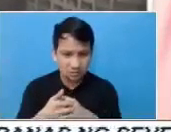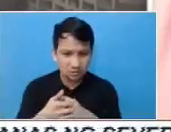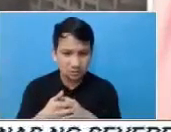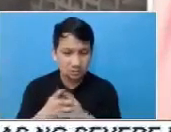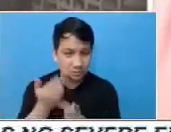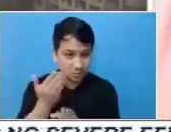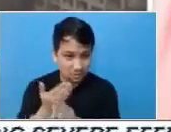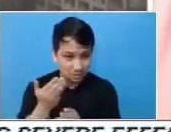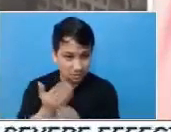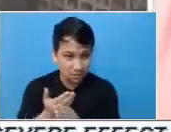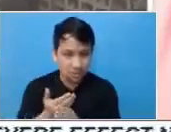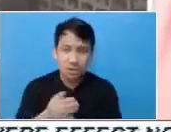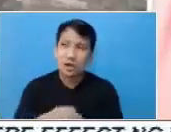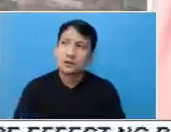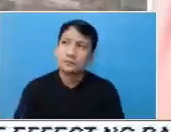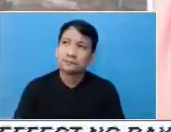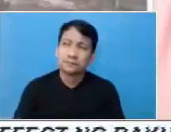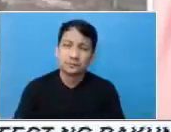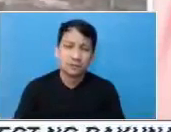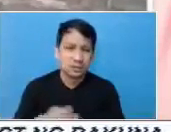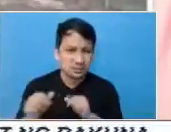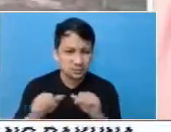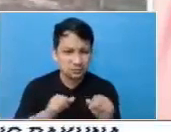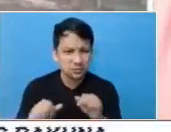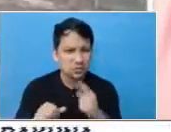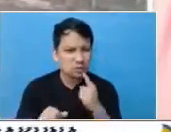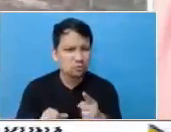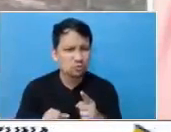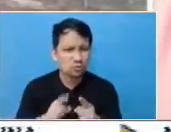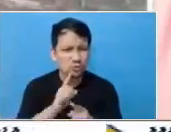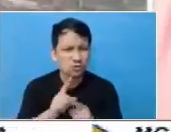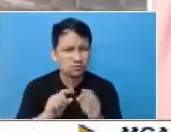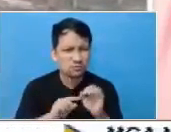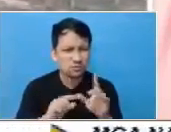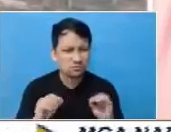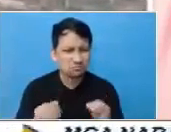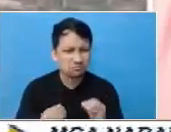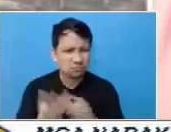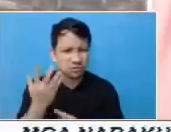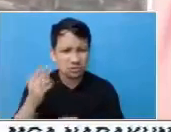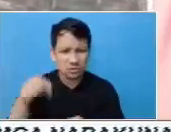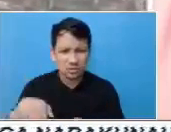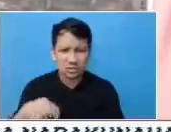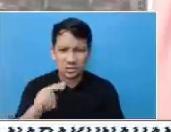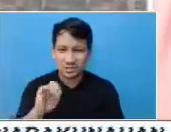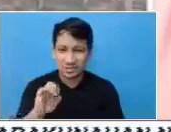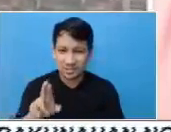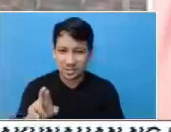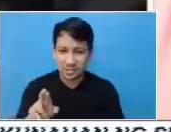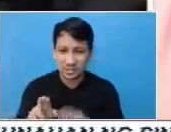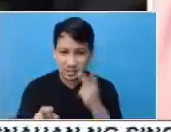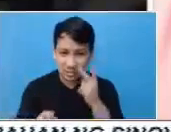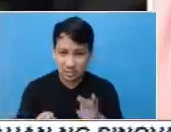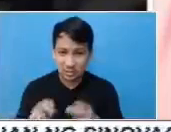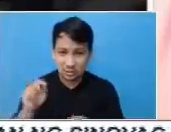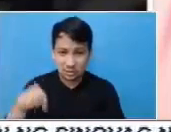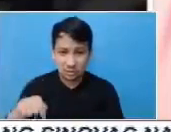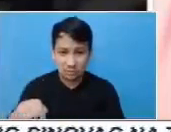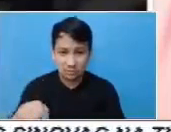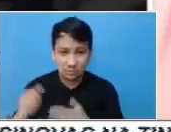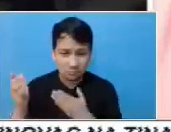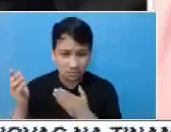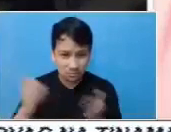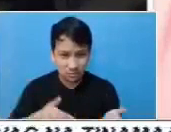kilometer. Binabara po niya ang umangat ng pollution at atrap po siya kasi mas malamig ang hangin sa baba. So ibig